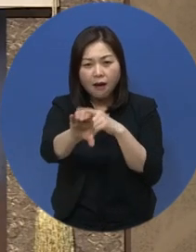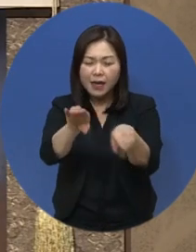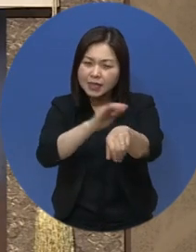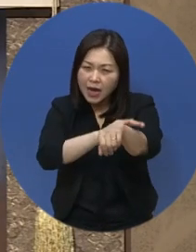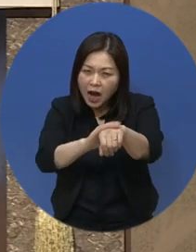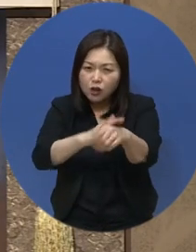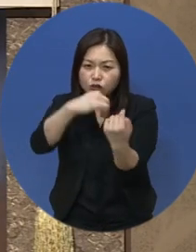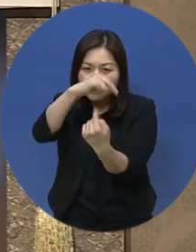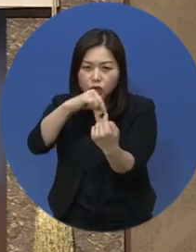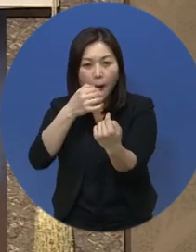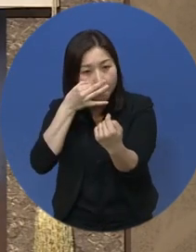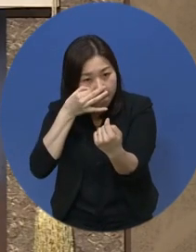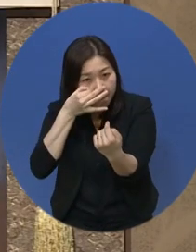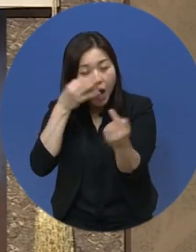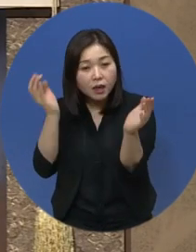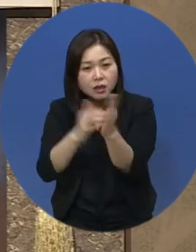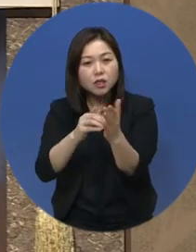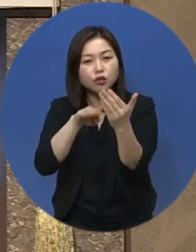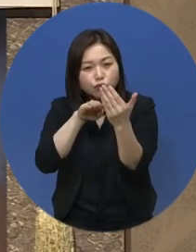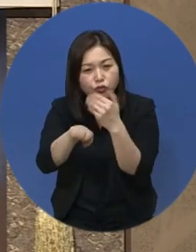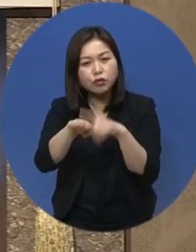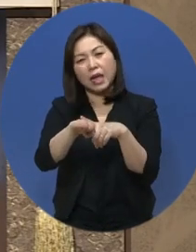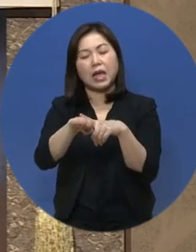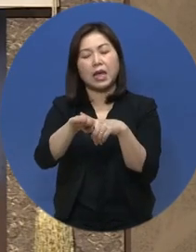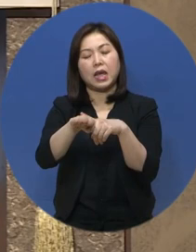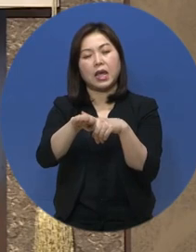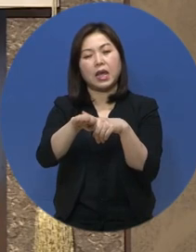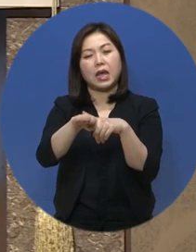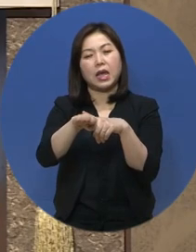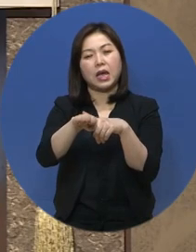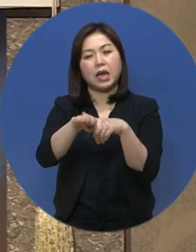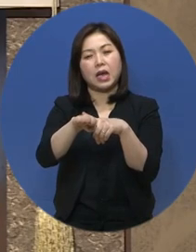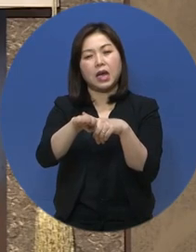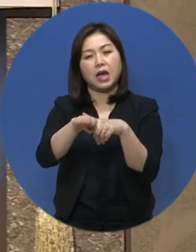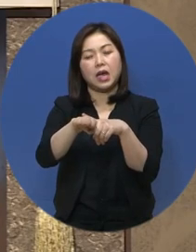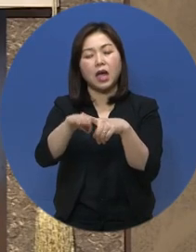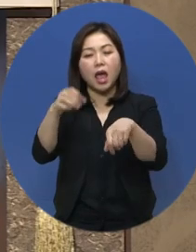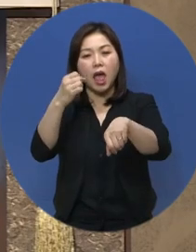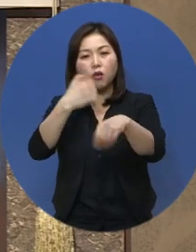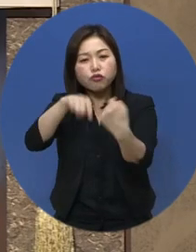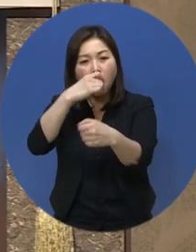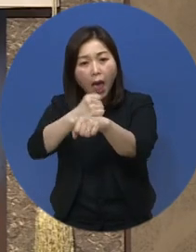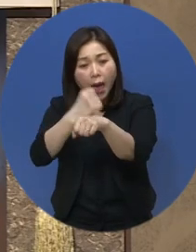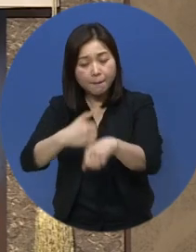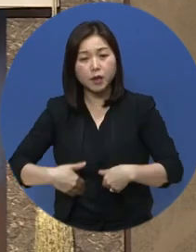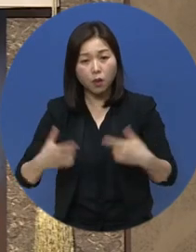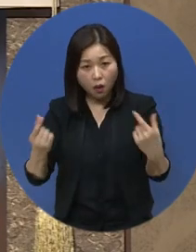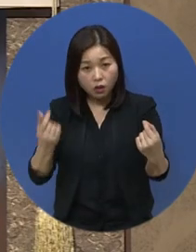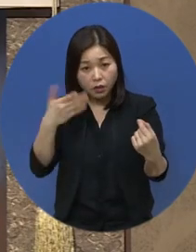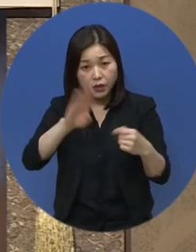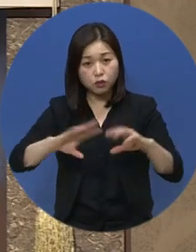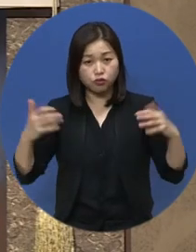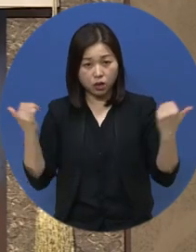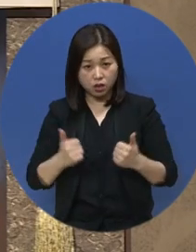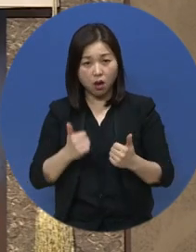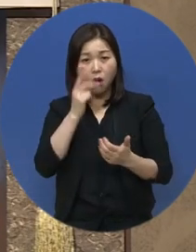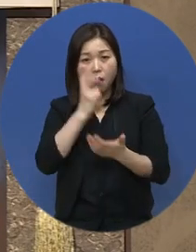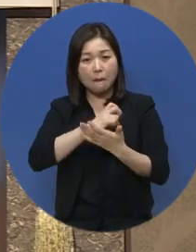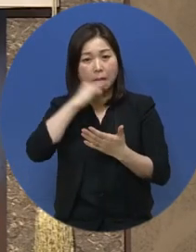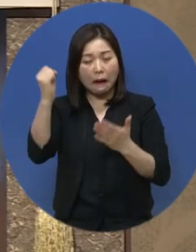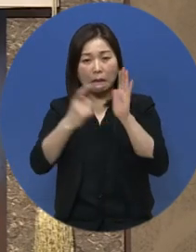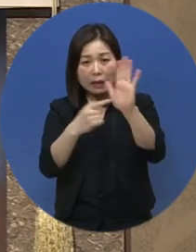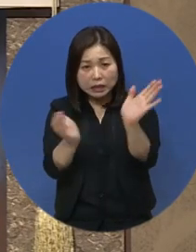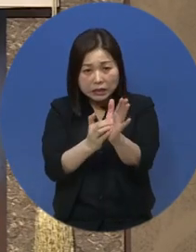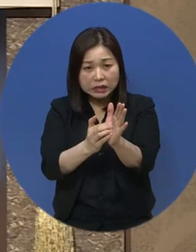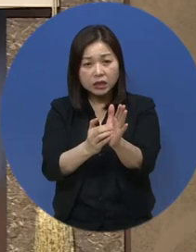하는 그 역할을 외면시하고 국회에서도 법안 발의를 많이 했다 하면은 뭐 이렇게 우대하거든요. 네.